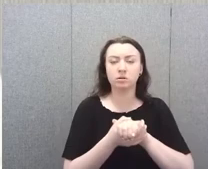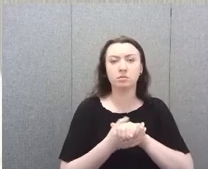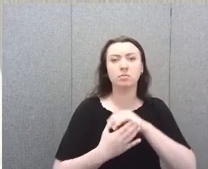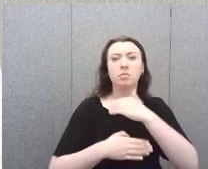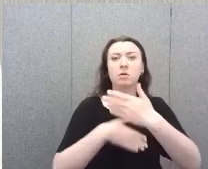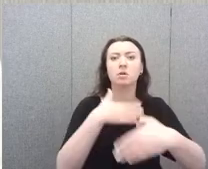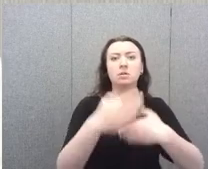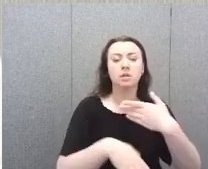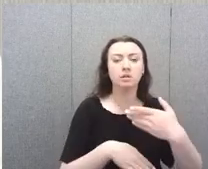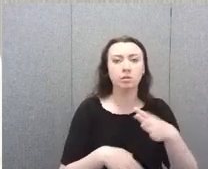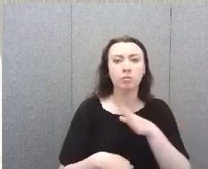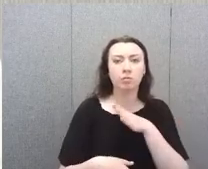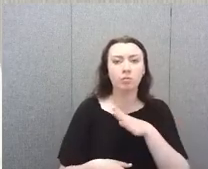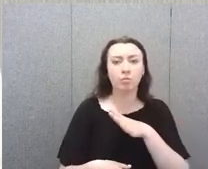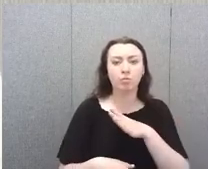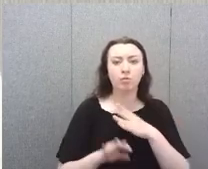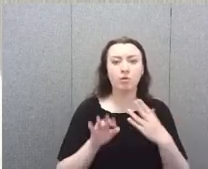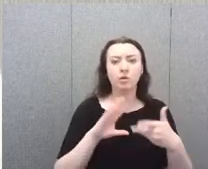процессах